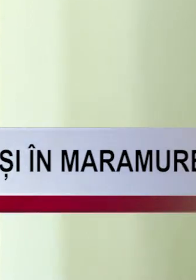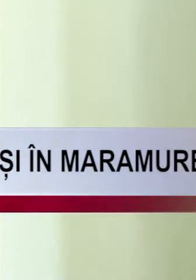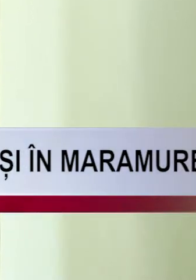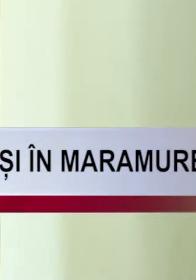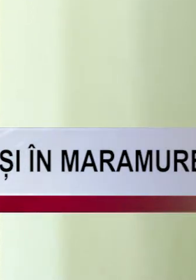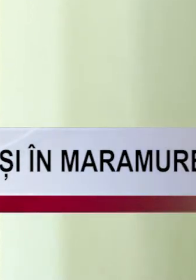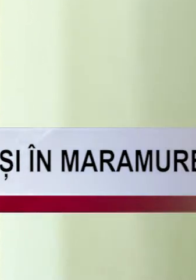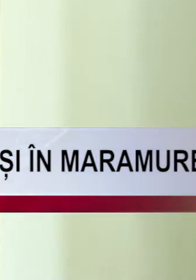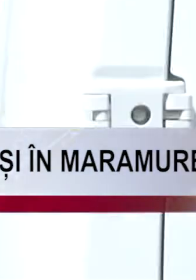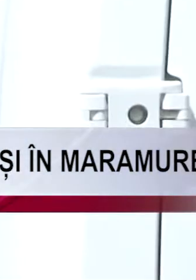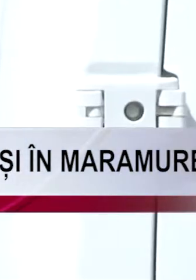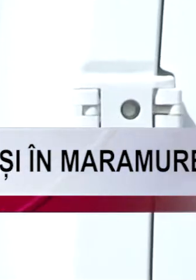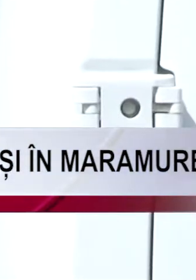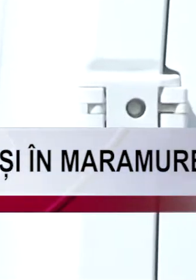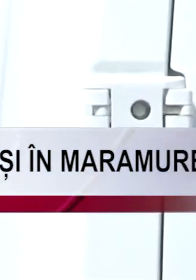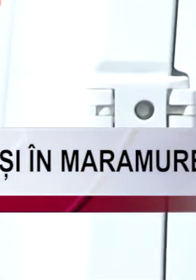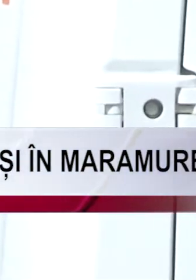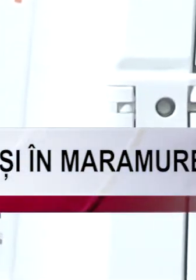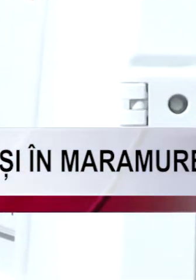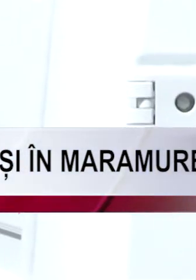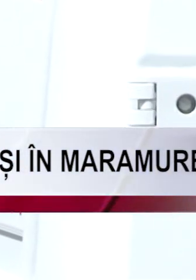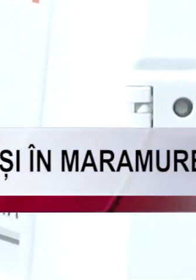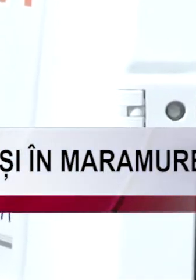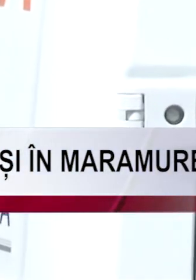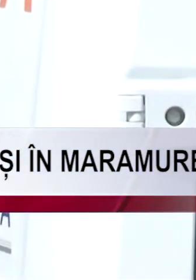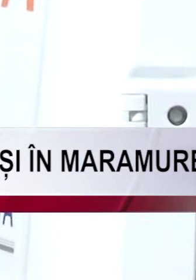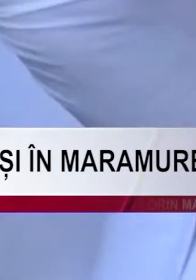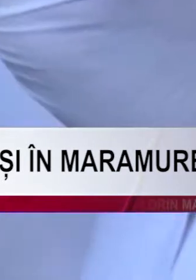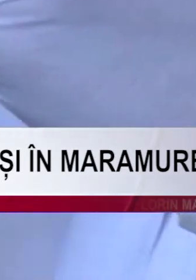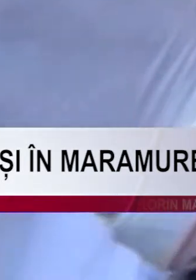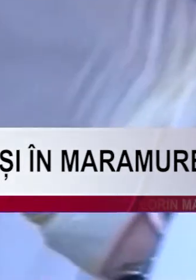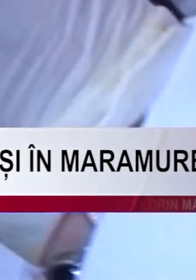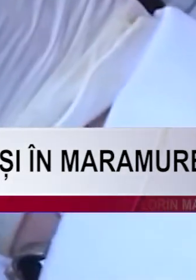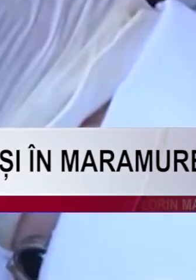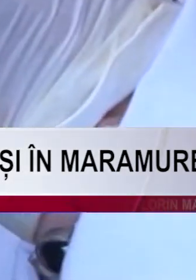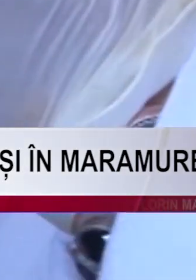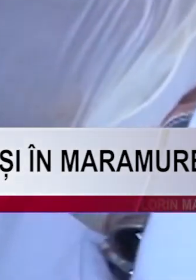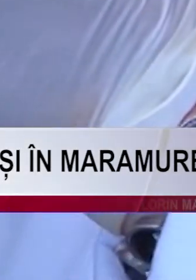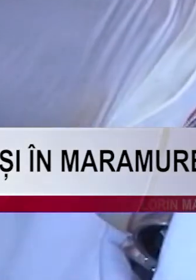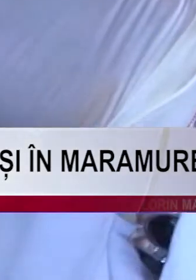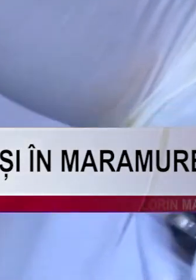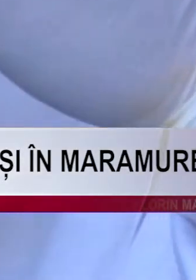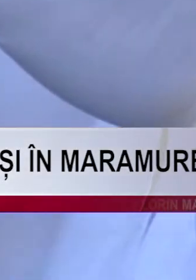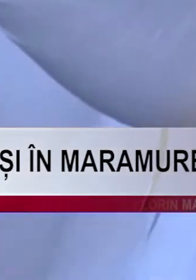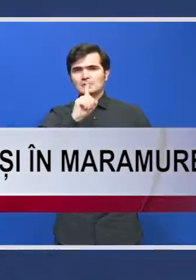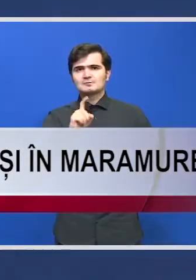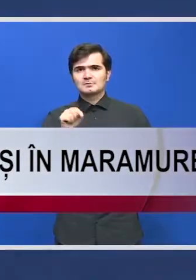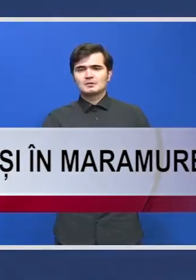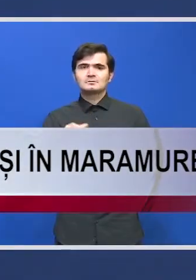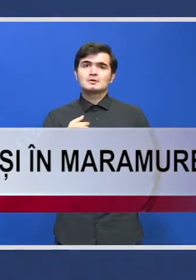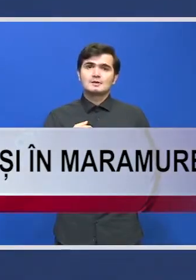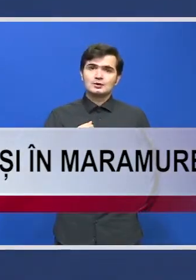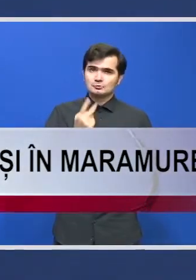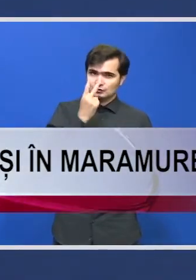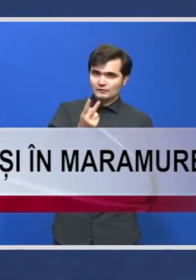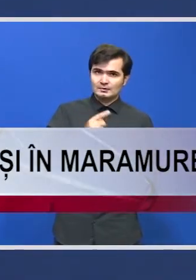spitalizate. Între timp, autoritățile continuă procesul de vaccinare și spun că este important să se imunizeze cât mai multe persoane. Ce văd